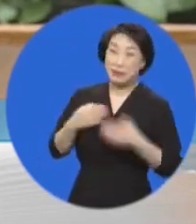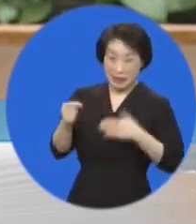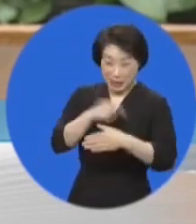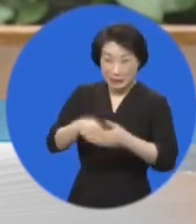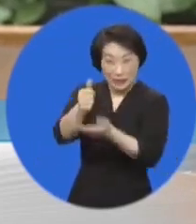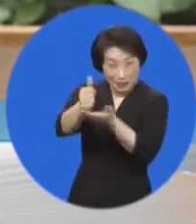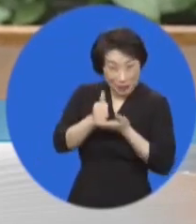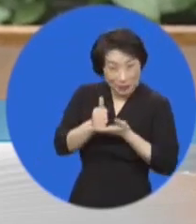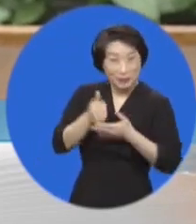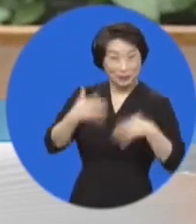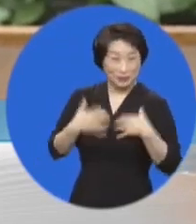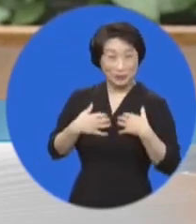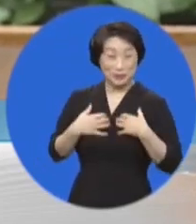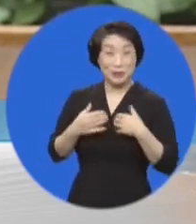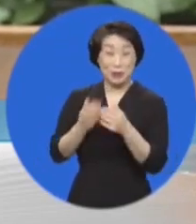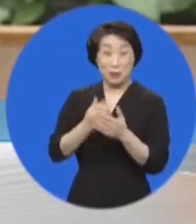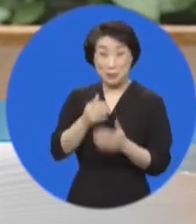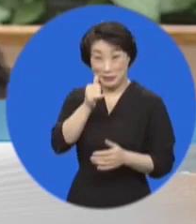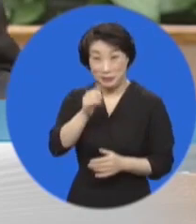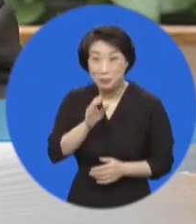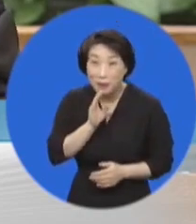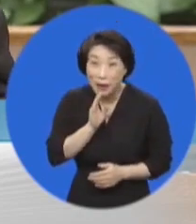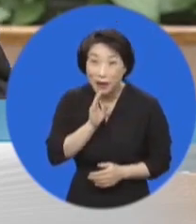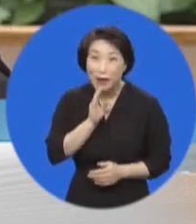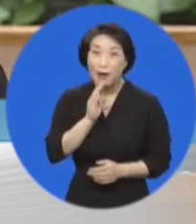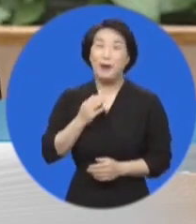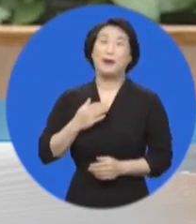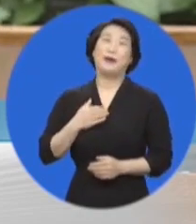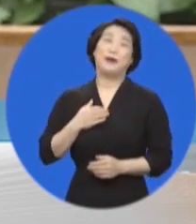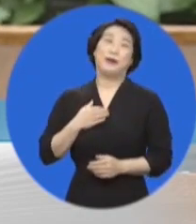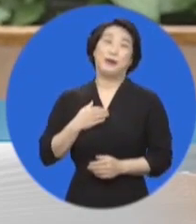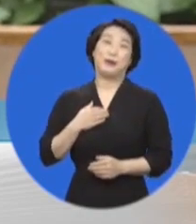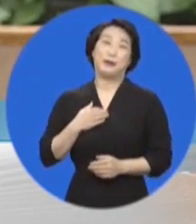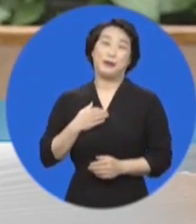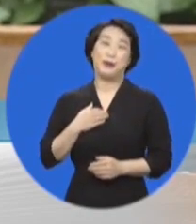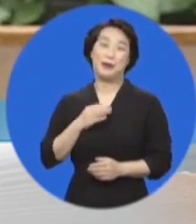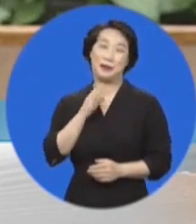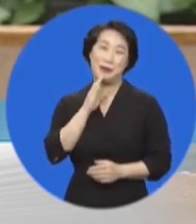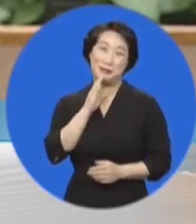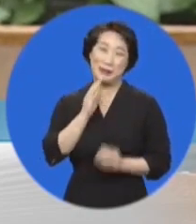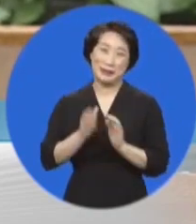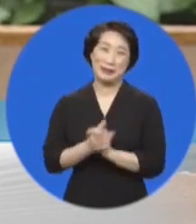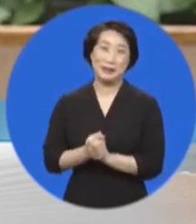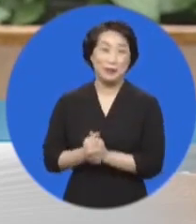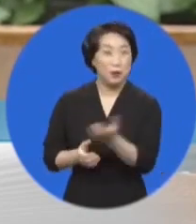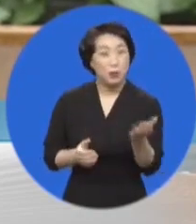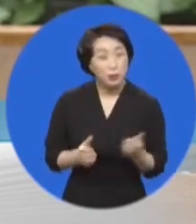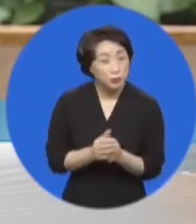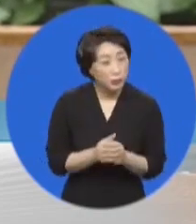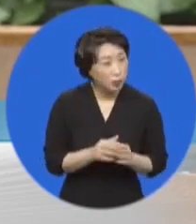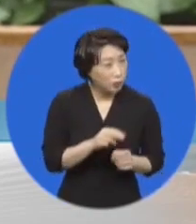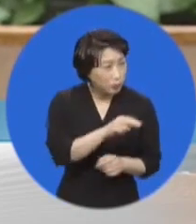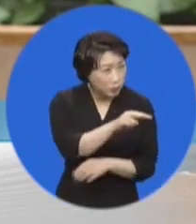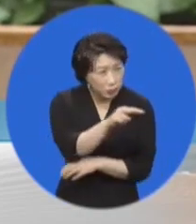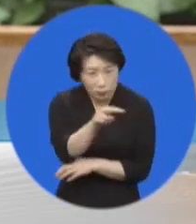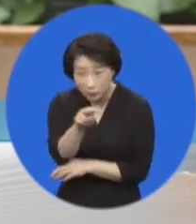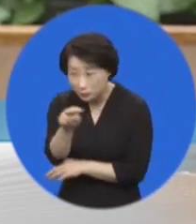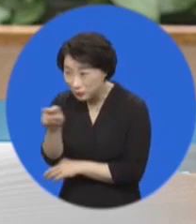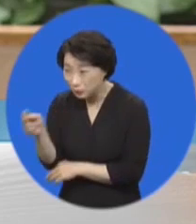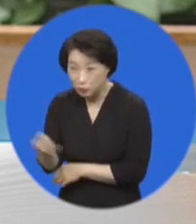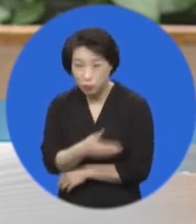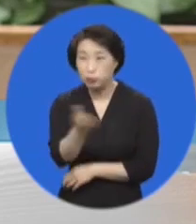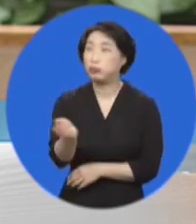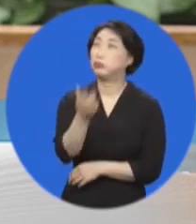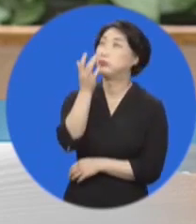누리고 갖게 하셨는데 별로 거기에